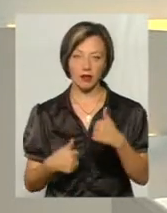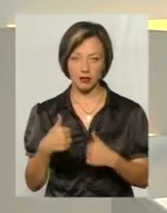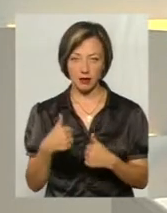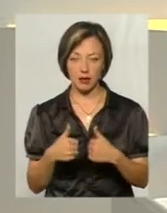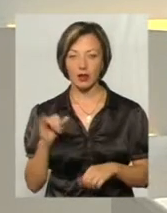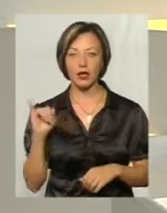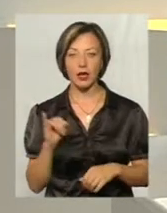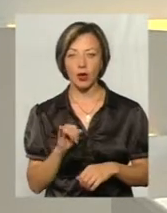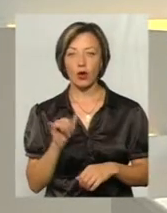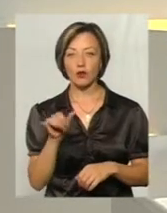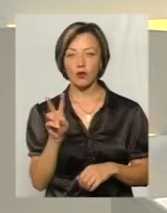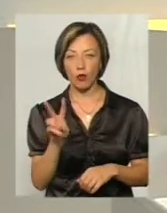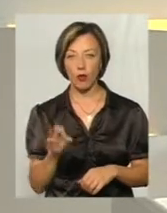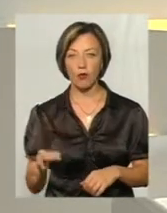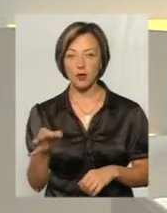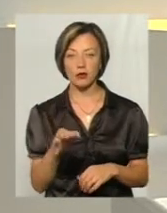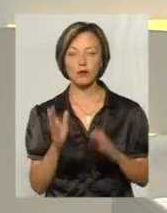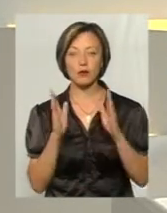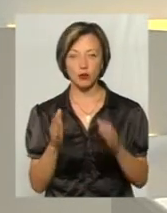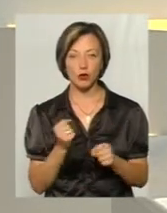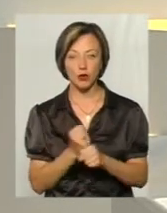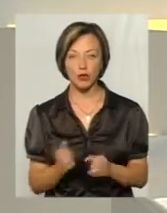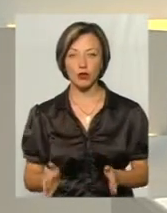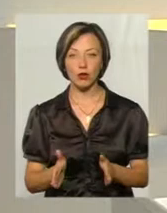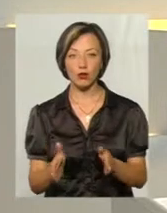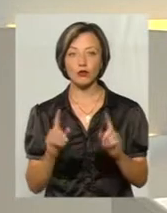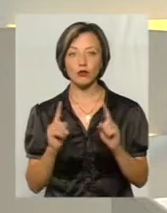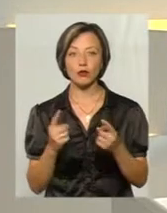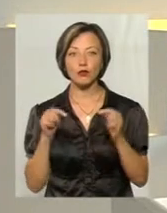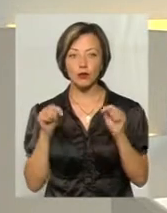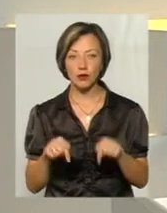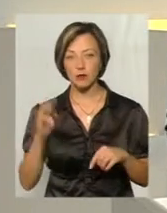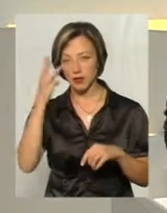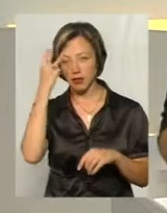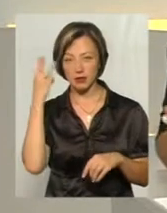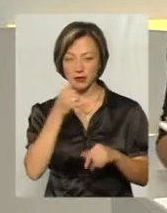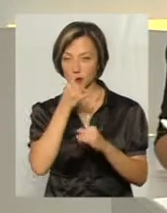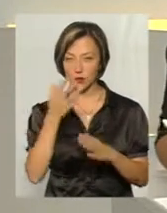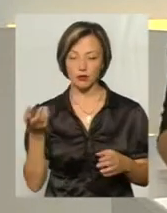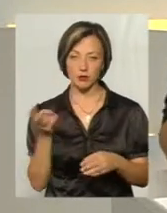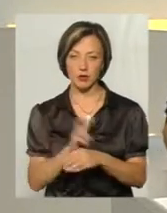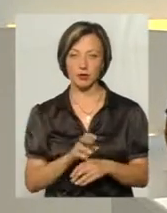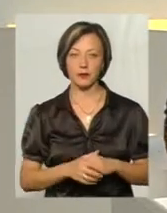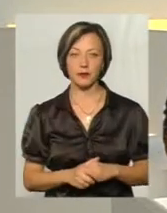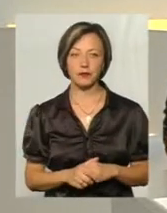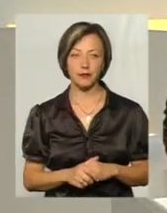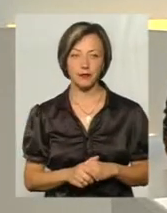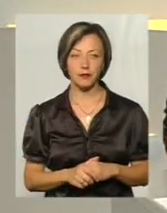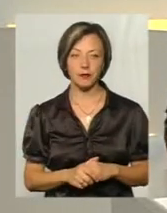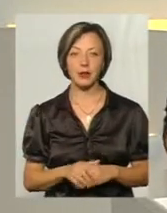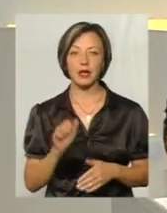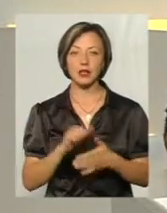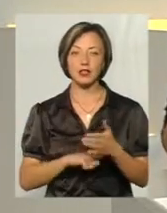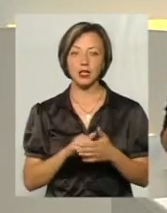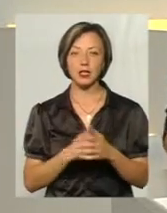І у 2 областях вони будуть робити дороги. То чому ж в Хмельницький вони не можуть зайти? Через